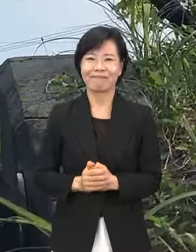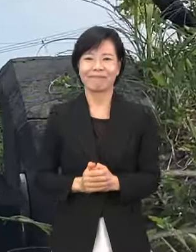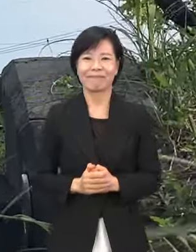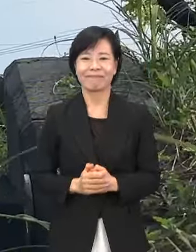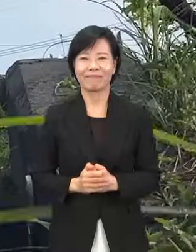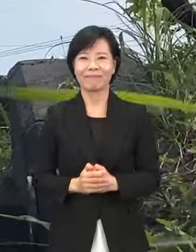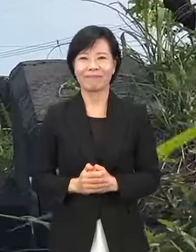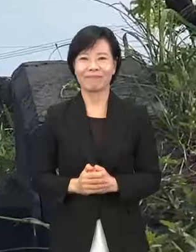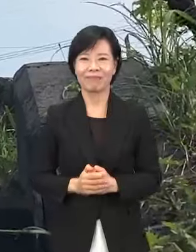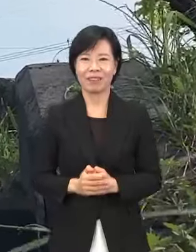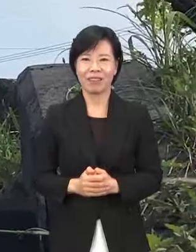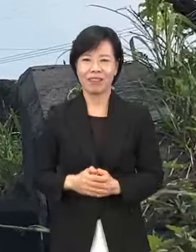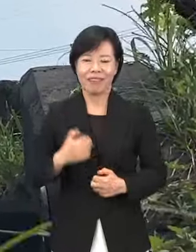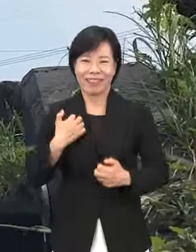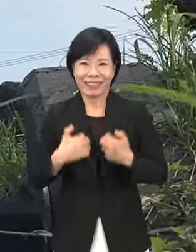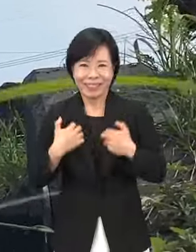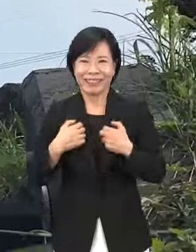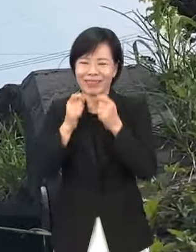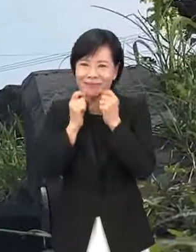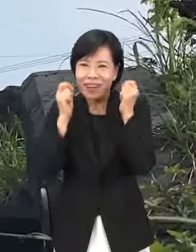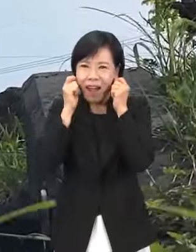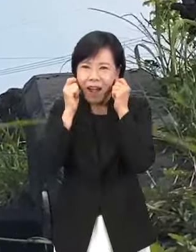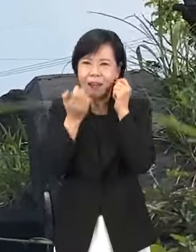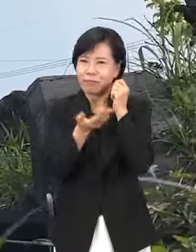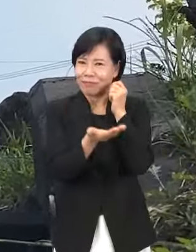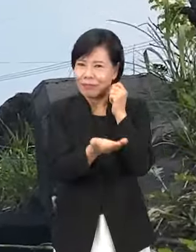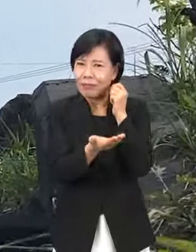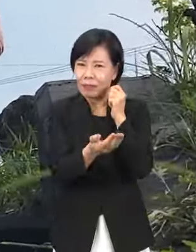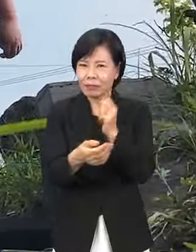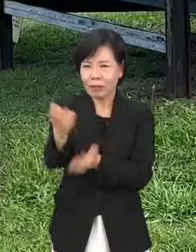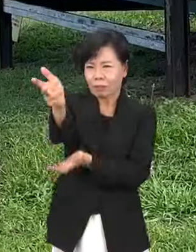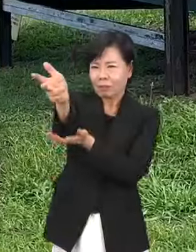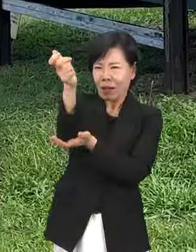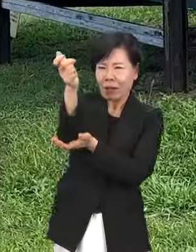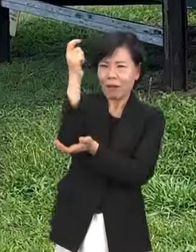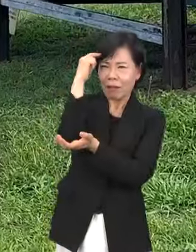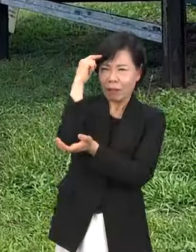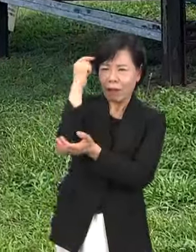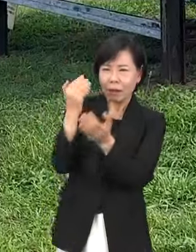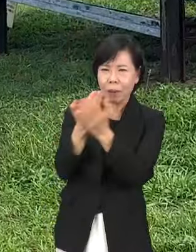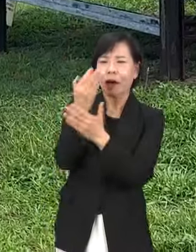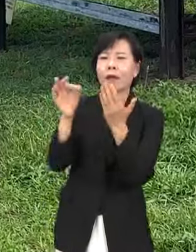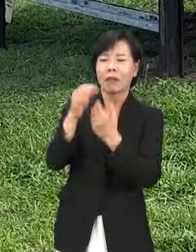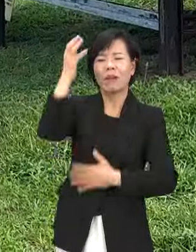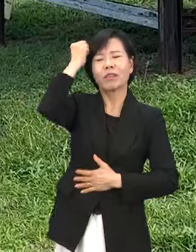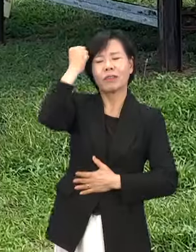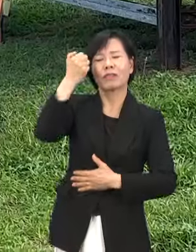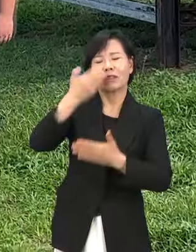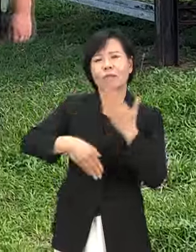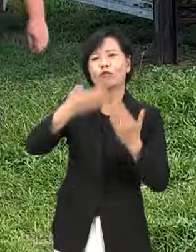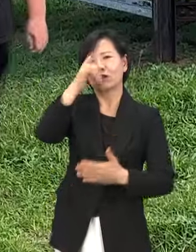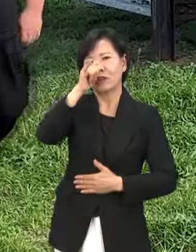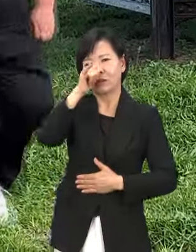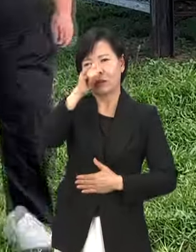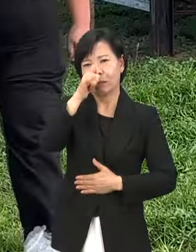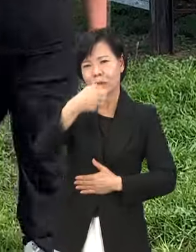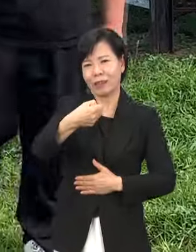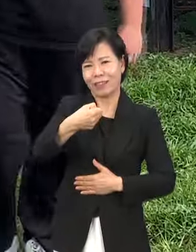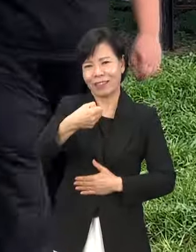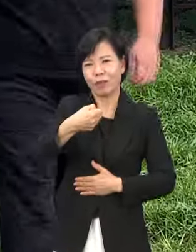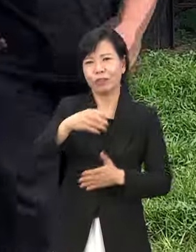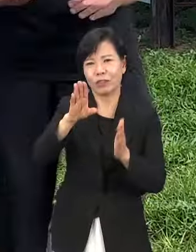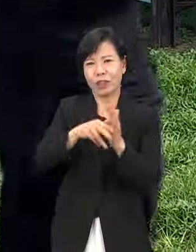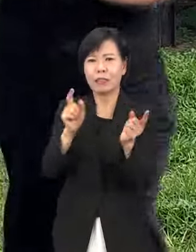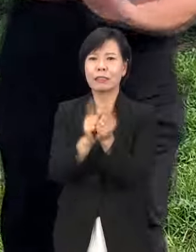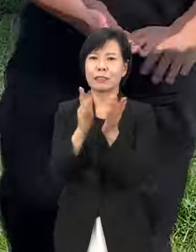됐고. 뭐든지 즐기면서 임하는 글을 보고 사격하면 생각나는 선수가 되고 싶다는 당찬